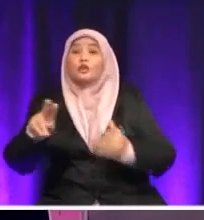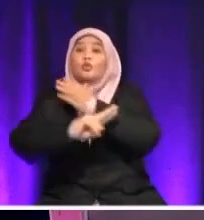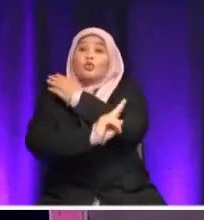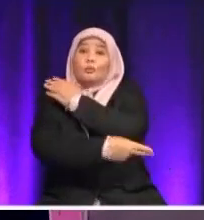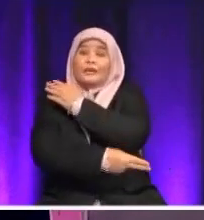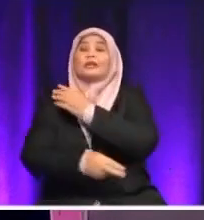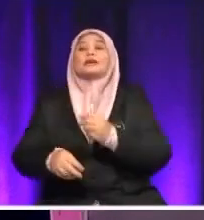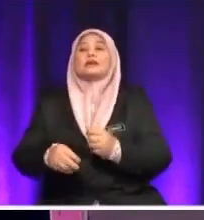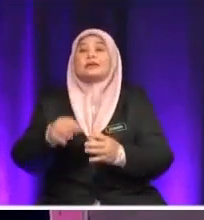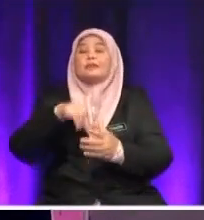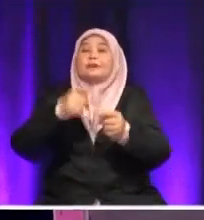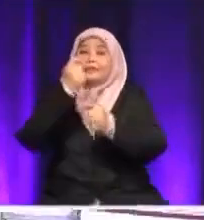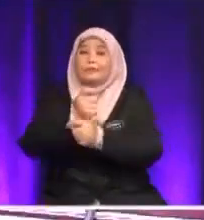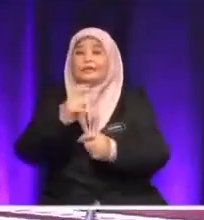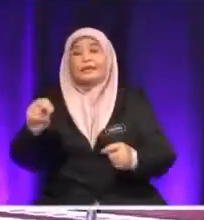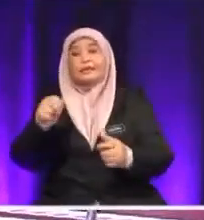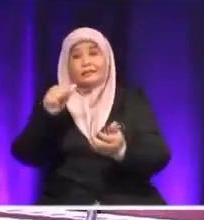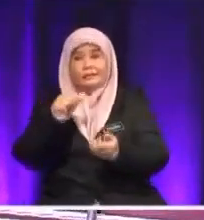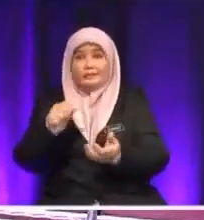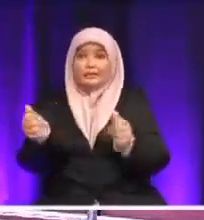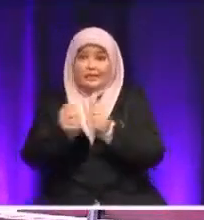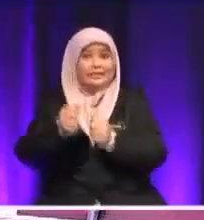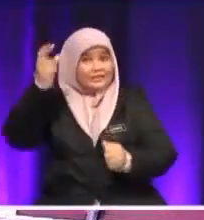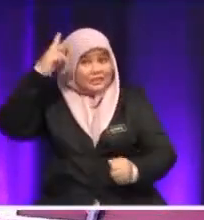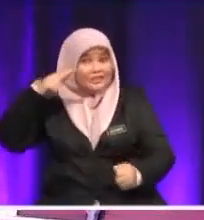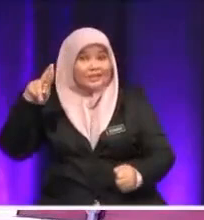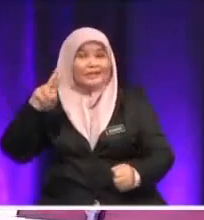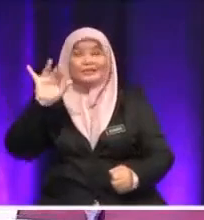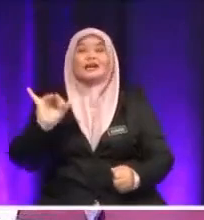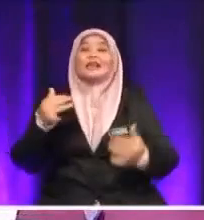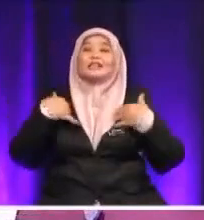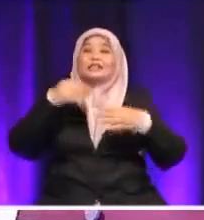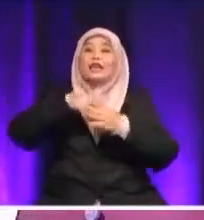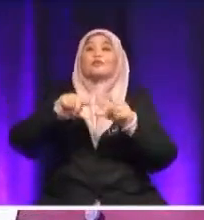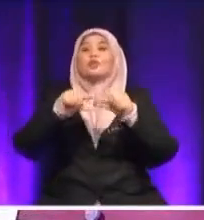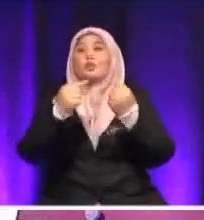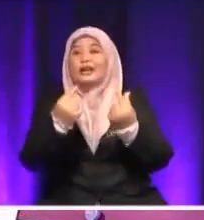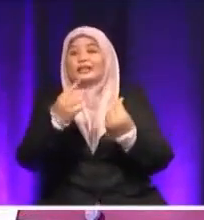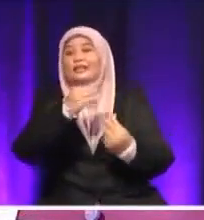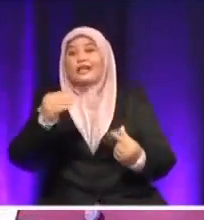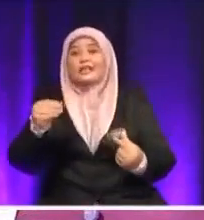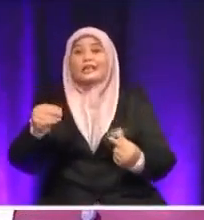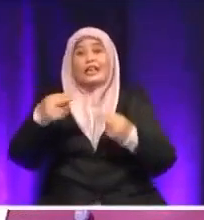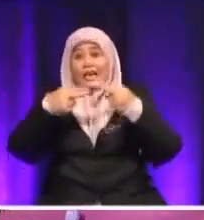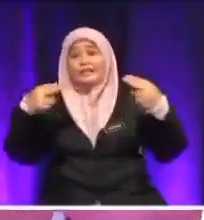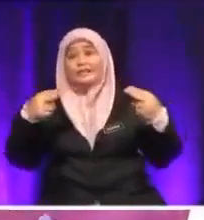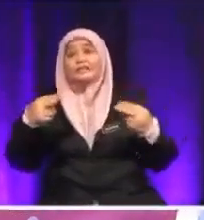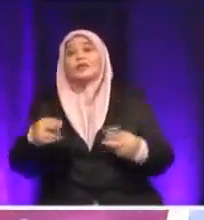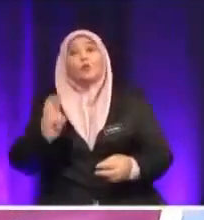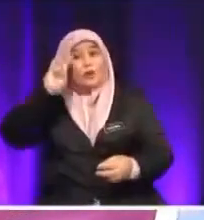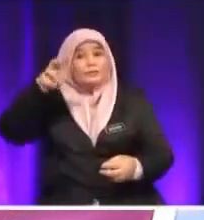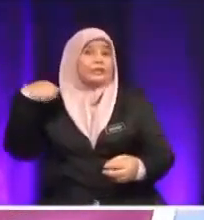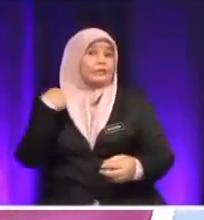hukuman yang bertepatan dengan syarak, iaitu yang ada dalam Quran dan hadis, wajib kita